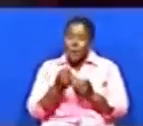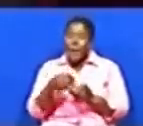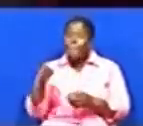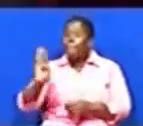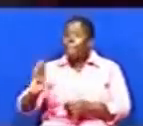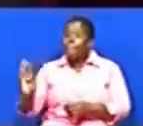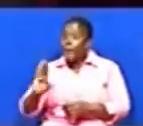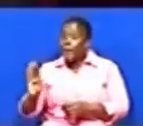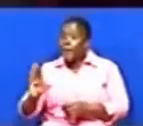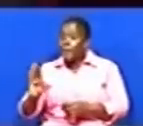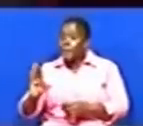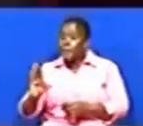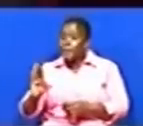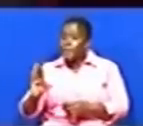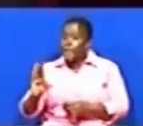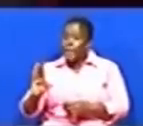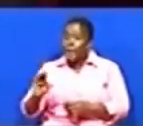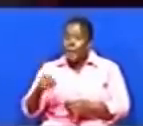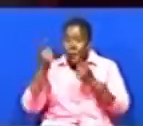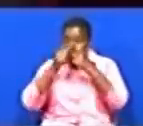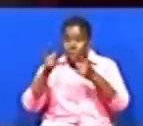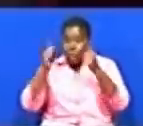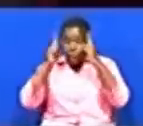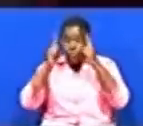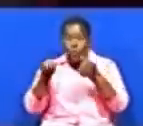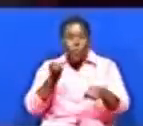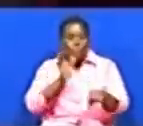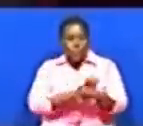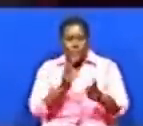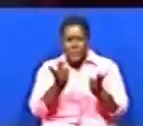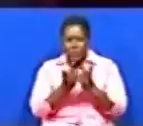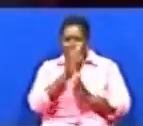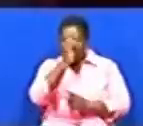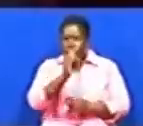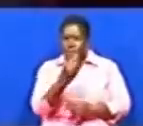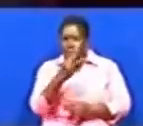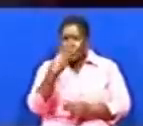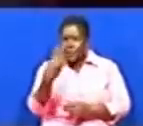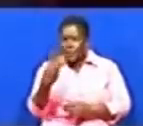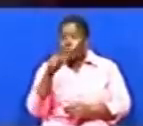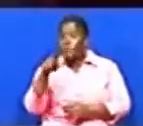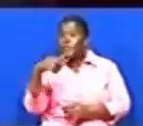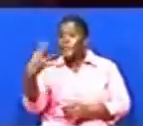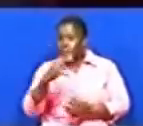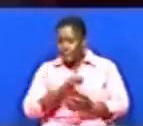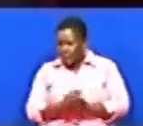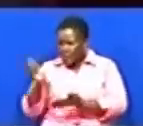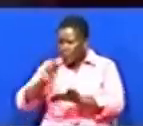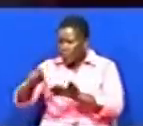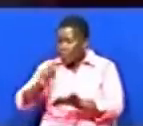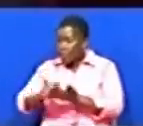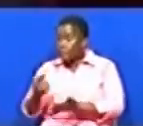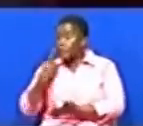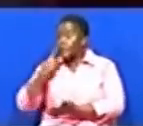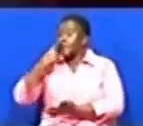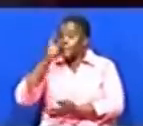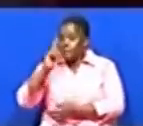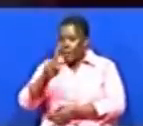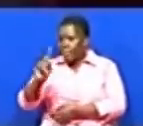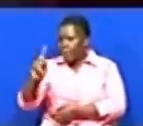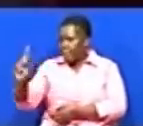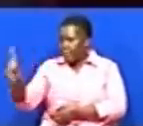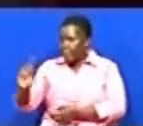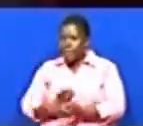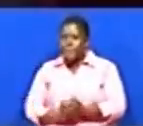Taifa la Elimu ya Ufundi, yani NACTE. Idadi hii ni sawa na 93.4% ya wanafunzi wenye sifa